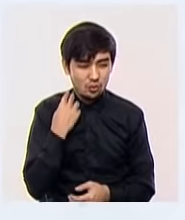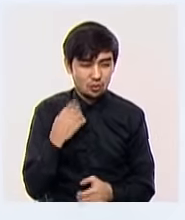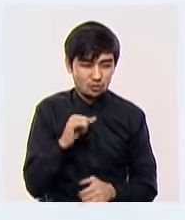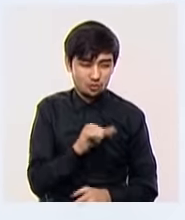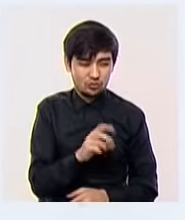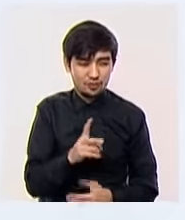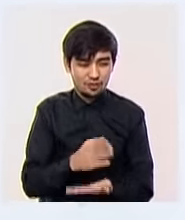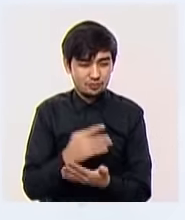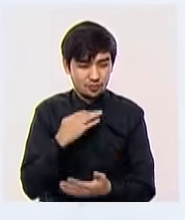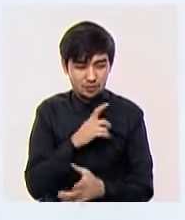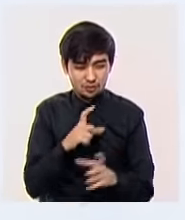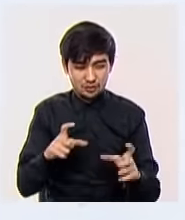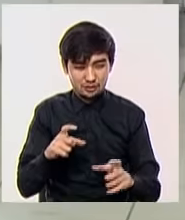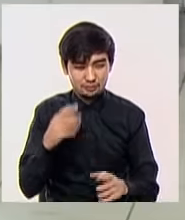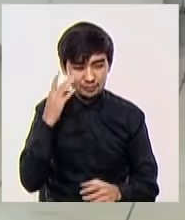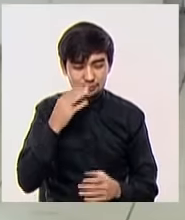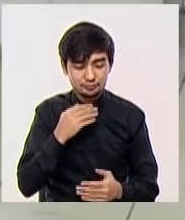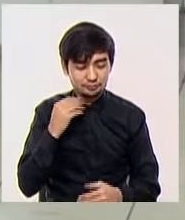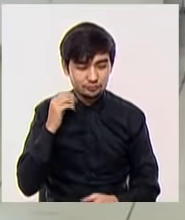выслушаем мнение